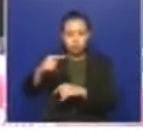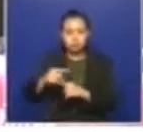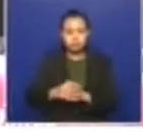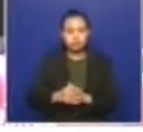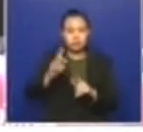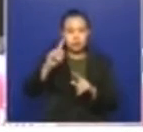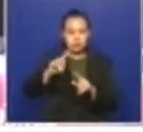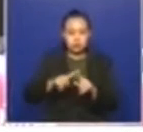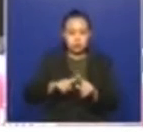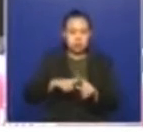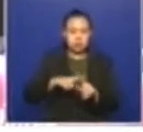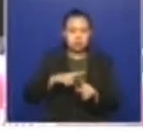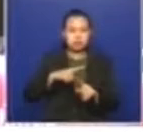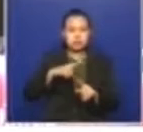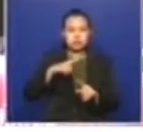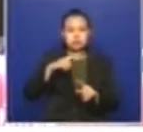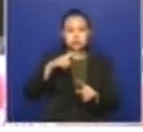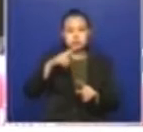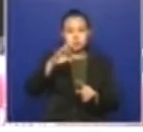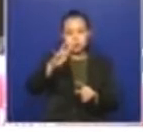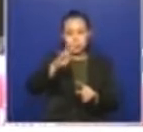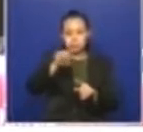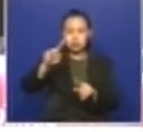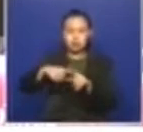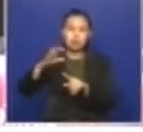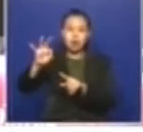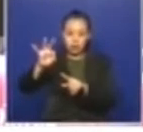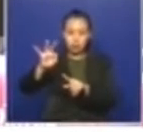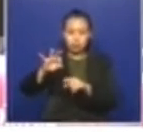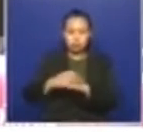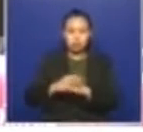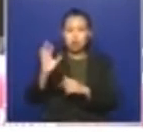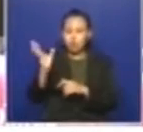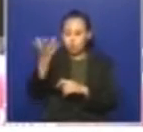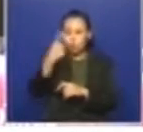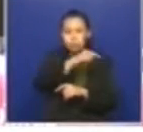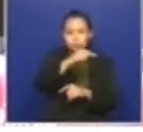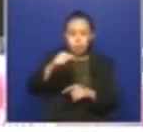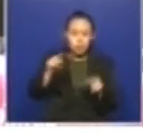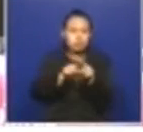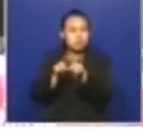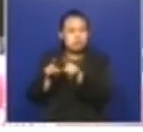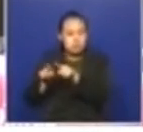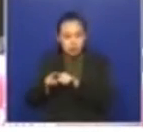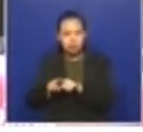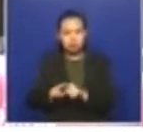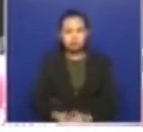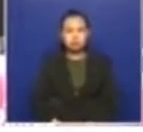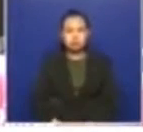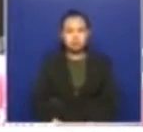ก็มักอ้างกันว่าติดลบทั่วโลกท่านนายกก็บอกนี่ประเทศนั้นติดเท่านั้นติดเท่านี้ลบเท่านั้นลบเท่านี้ถูก